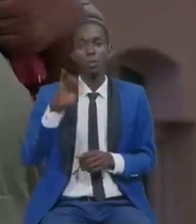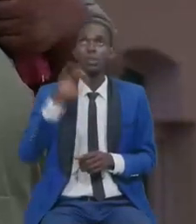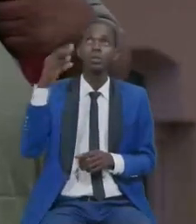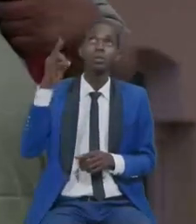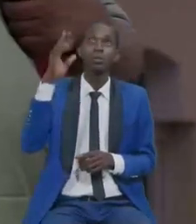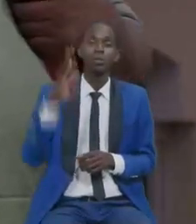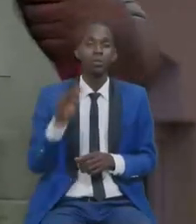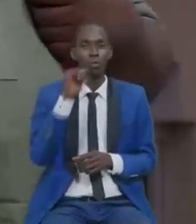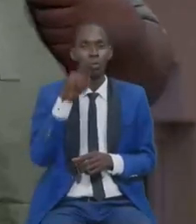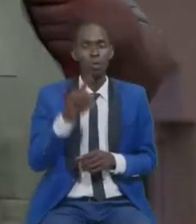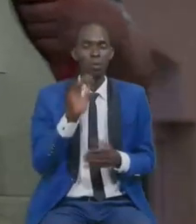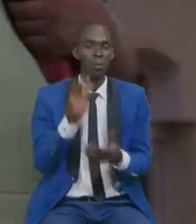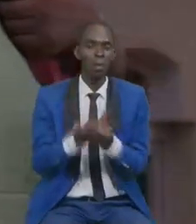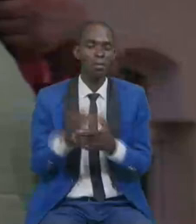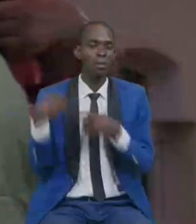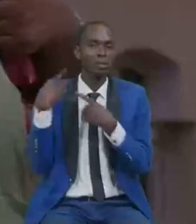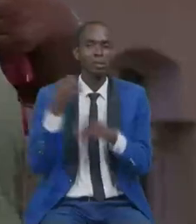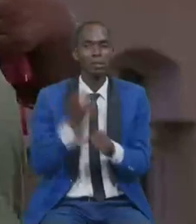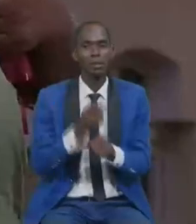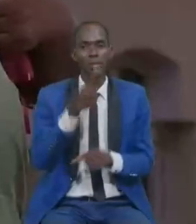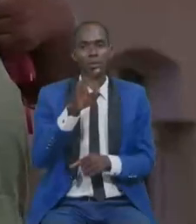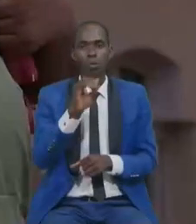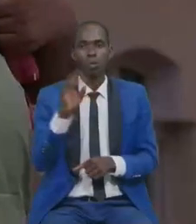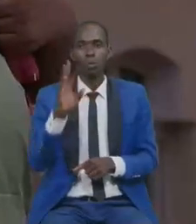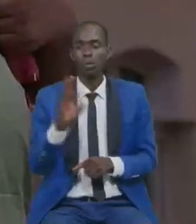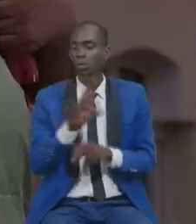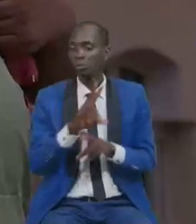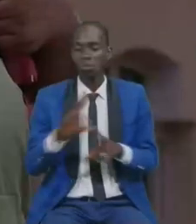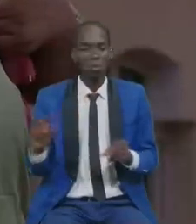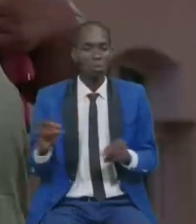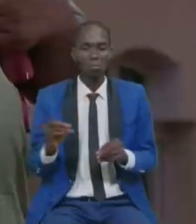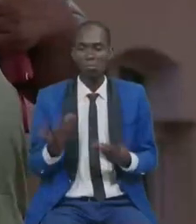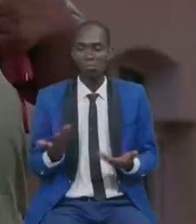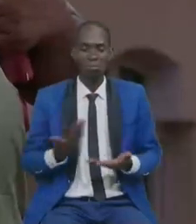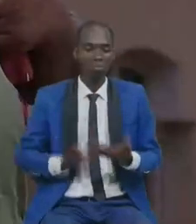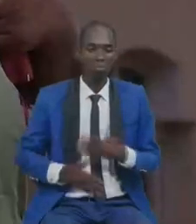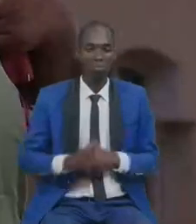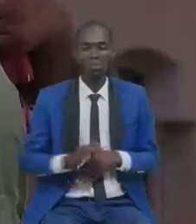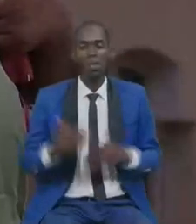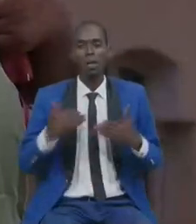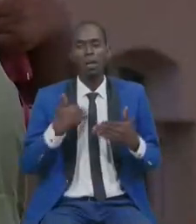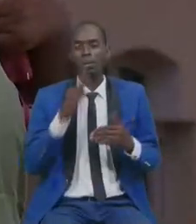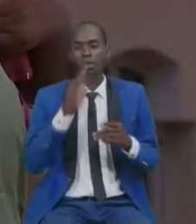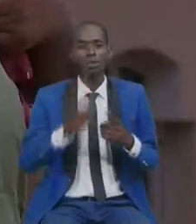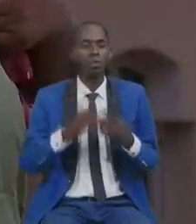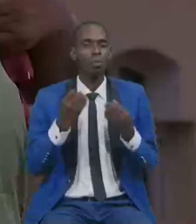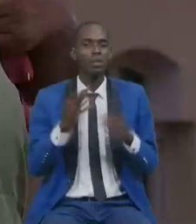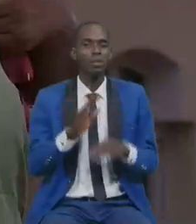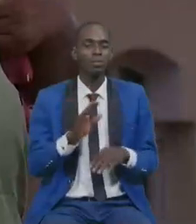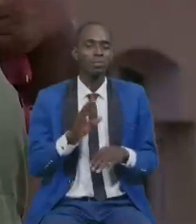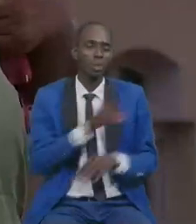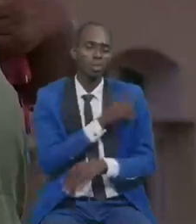marié en 2009, sans solution. J'ai parcouru plusieurs hôpitaux sans